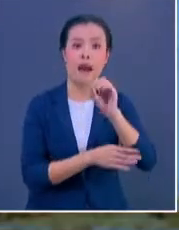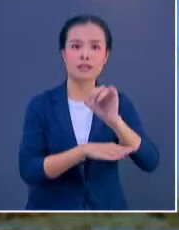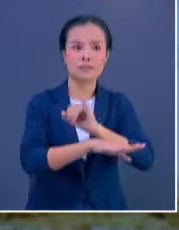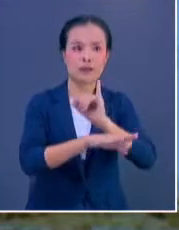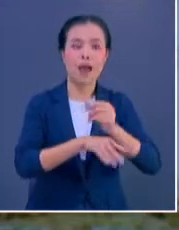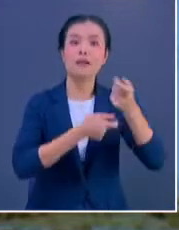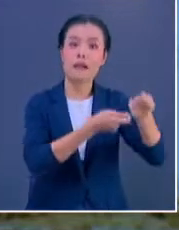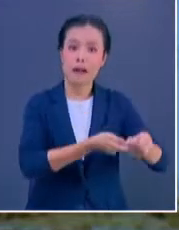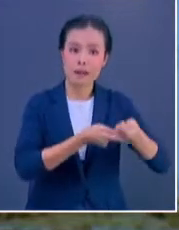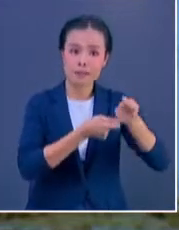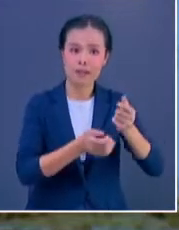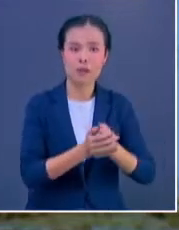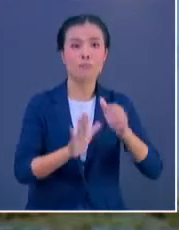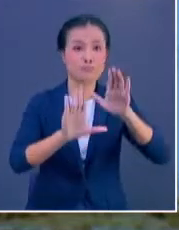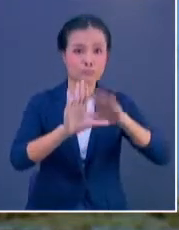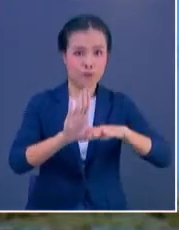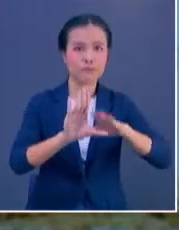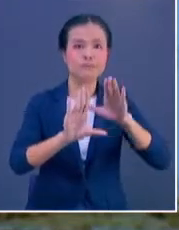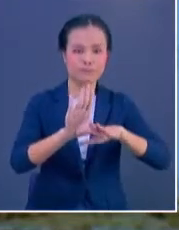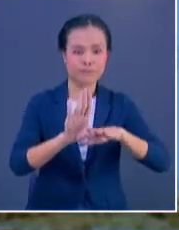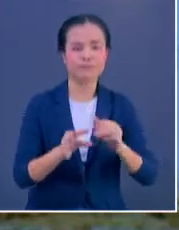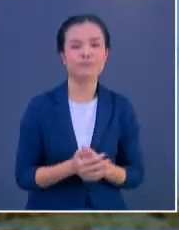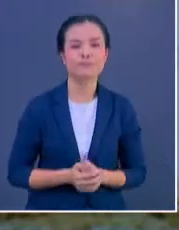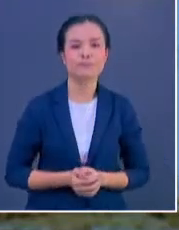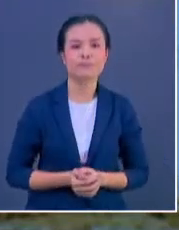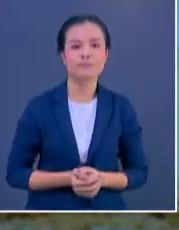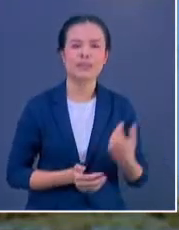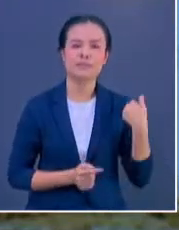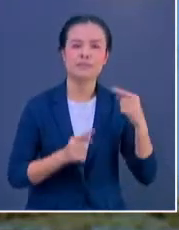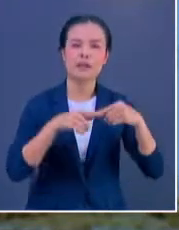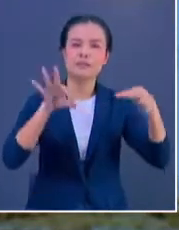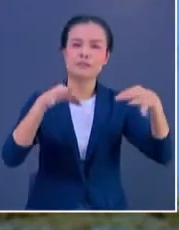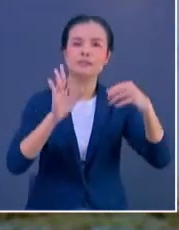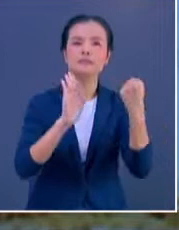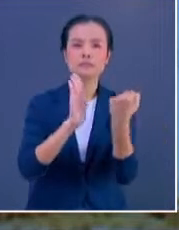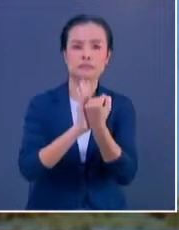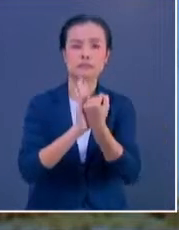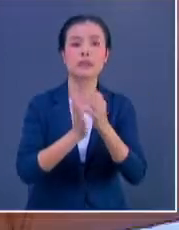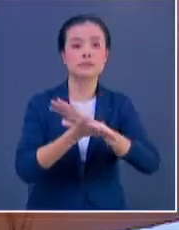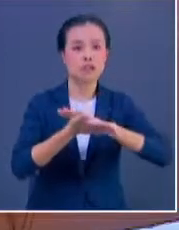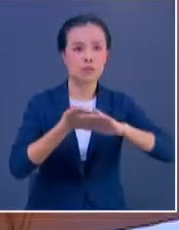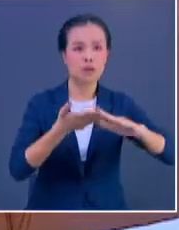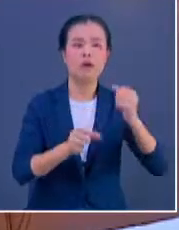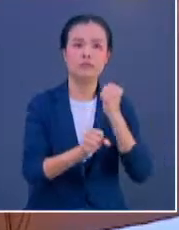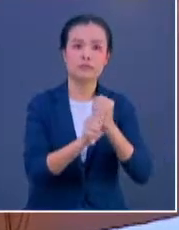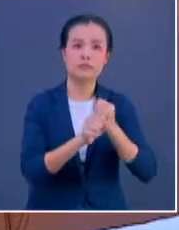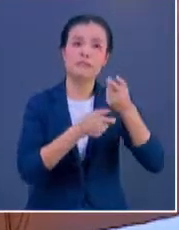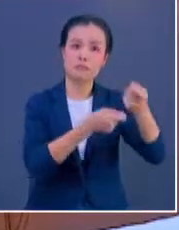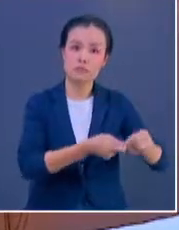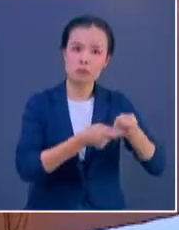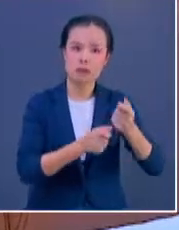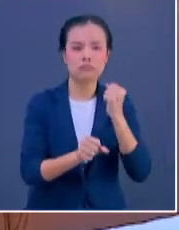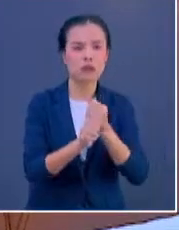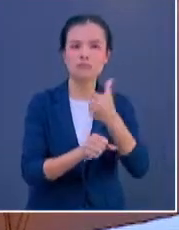เท่านั้น ใช่ครับ แล้วต้องไปลงทะเบียน ใช่ครับ ครับ นะต้องมีใบจดทะเบียนกันเรียบร้อยเนี่ยครับว่าไปทำการเกษตร ครับ นะจะไปทำอย่